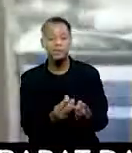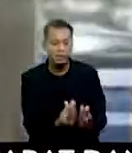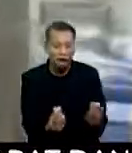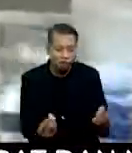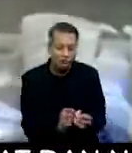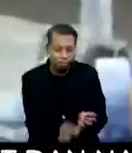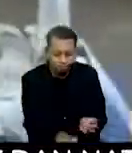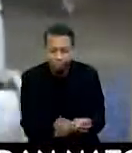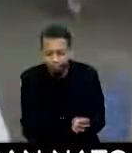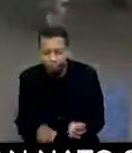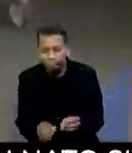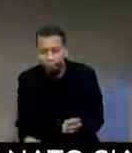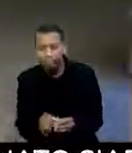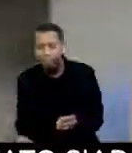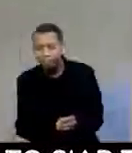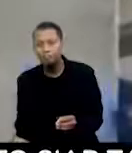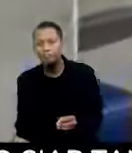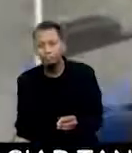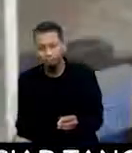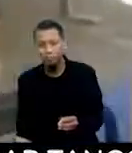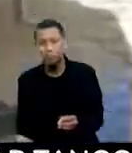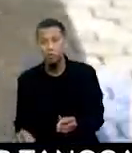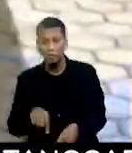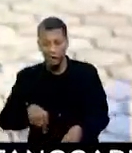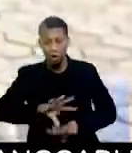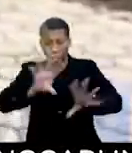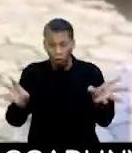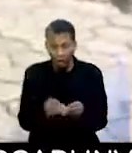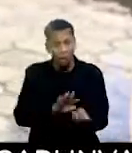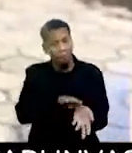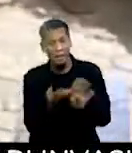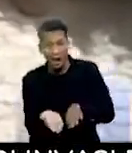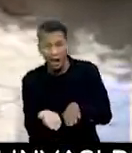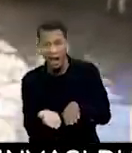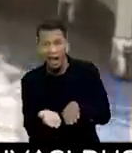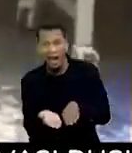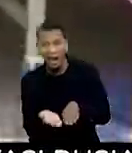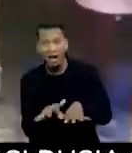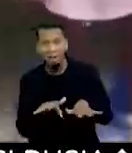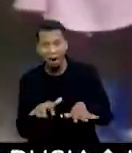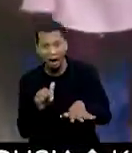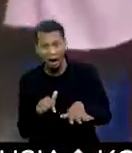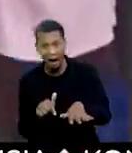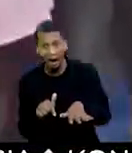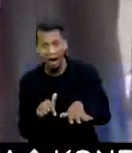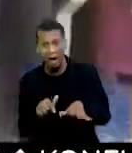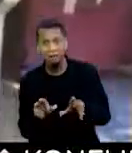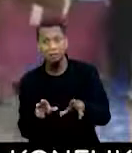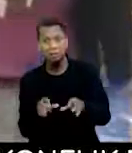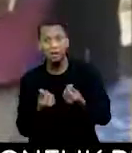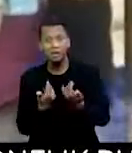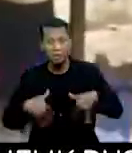Dengan penemuan jenazah korban ini, total warga yang dinyatakan meninggal dunia akibat gempa magnitudo 6,1 yang berpusat di Kabupaten Pasaman Barat